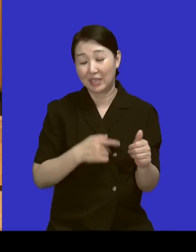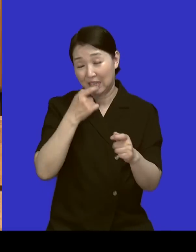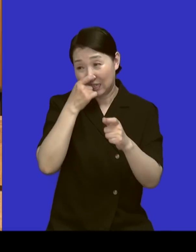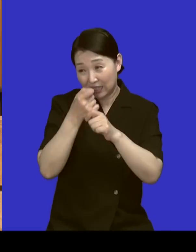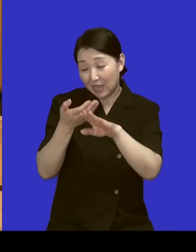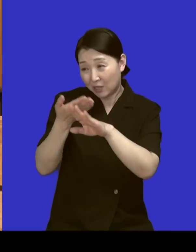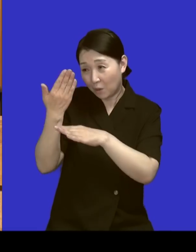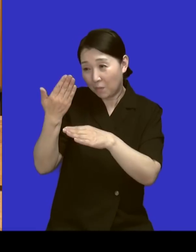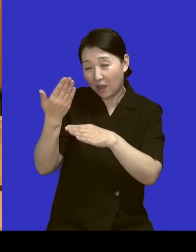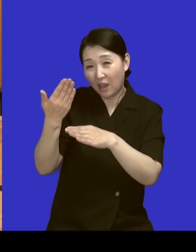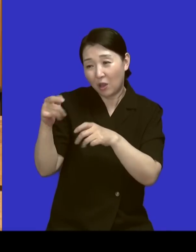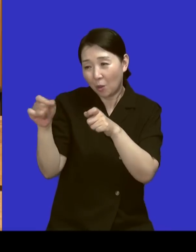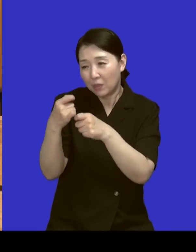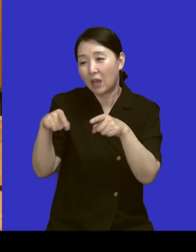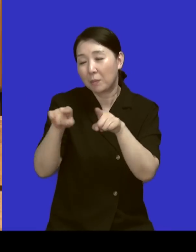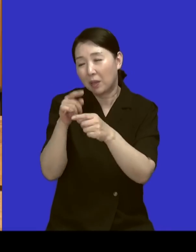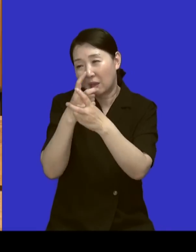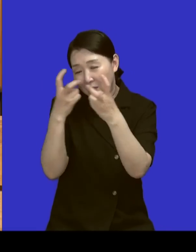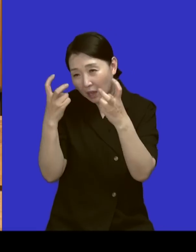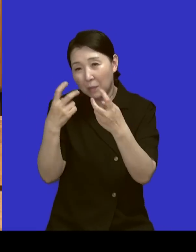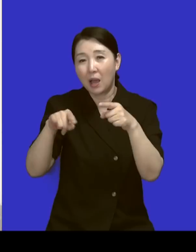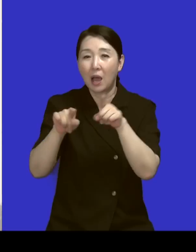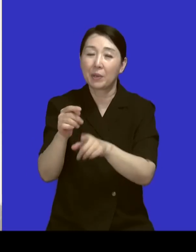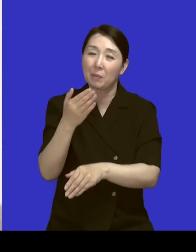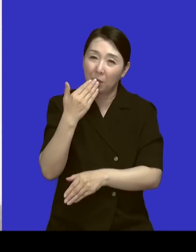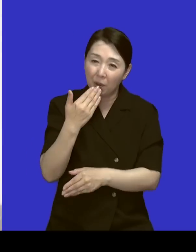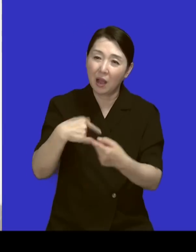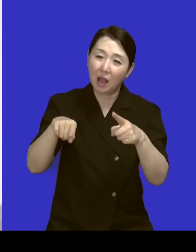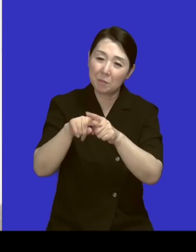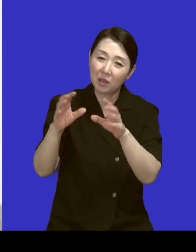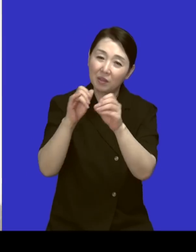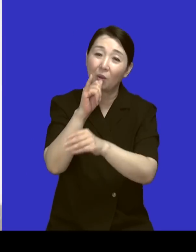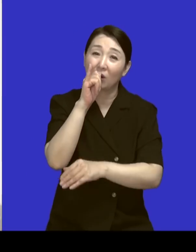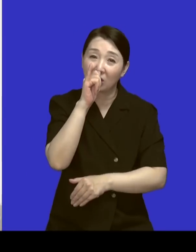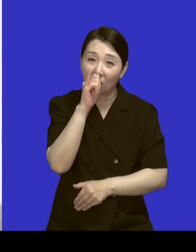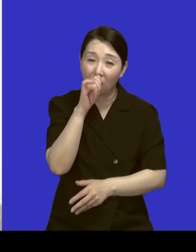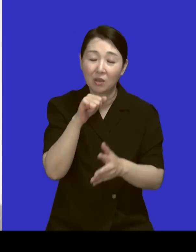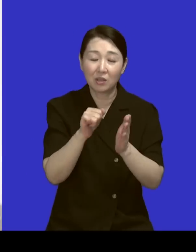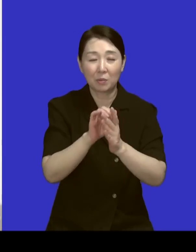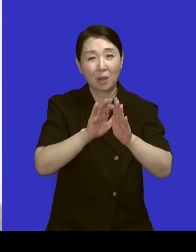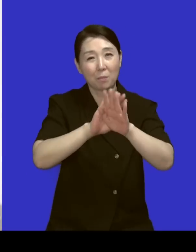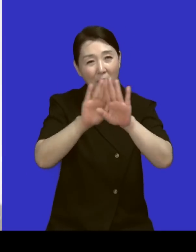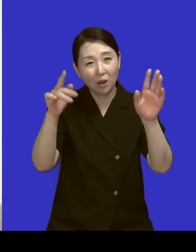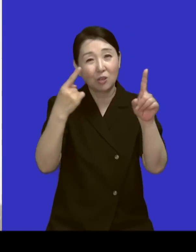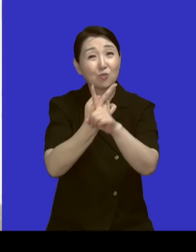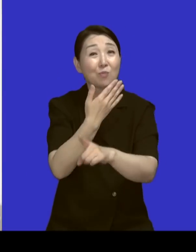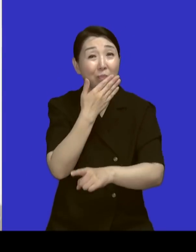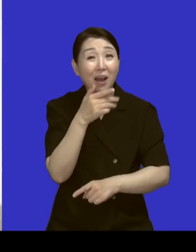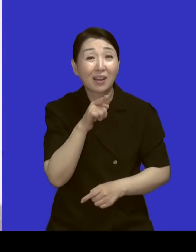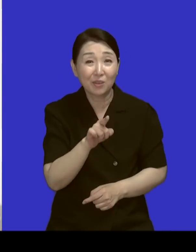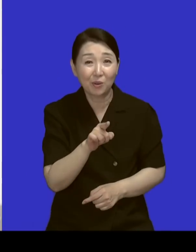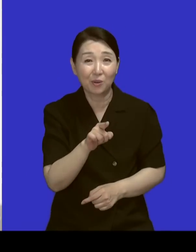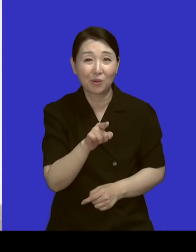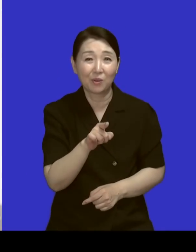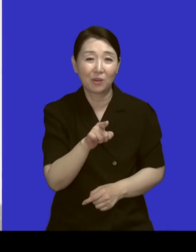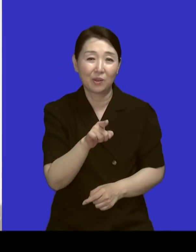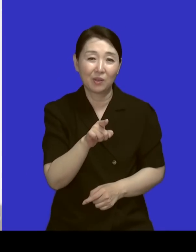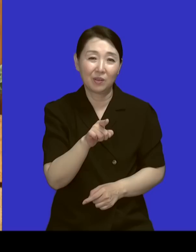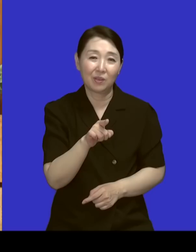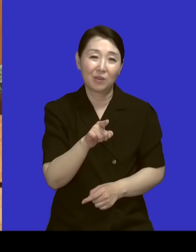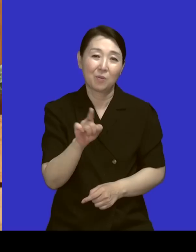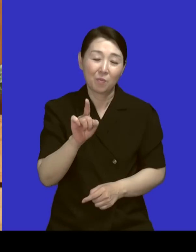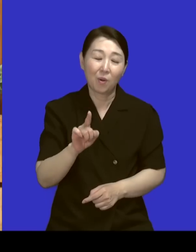잠을 자는 것만으로 함께 식사를 하는 것만으로 함께 대화를 나누는 것만으로 이렇게 밝아지고 치유될 수 있던 것을 그